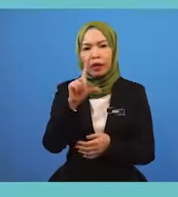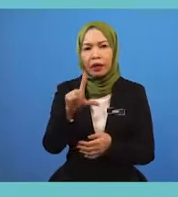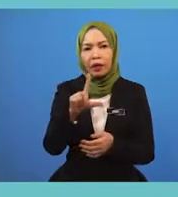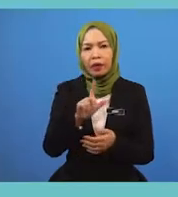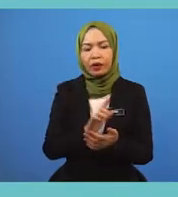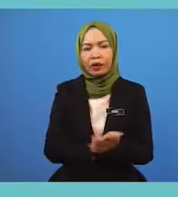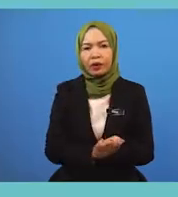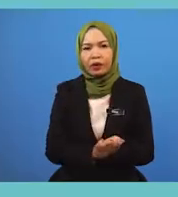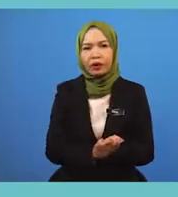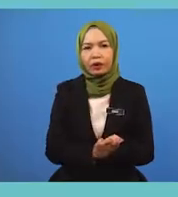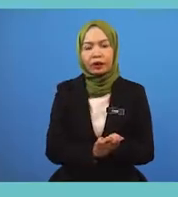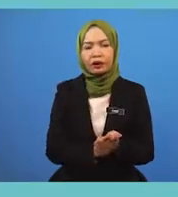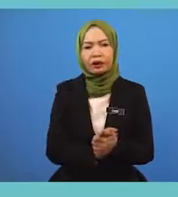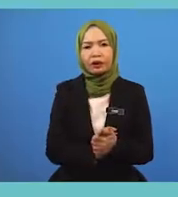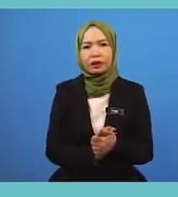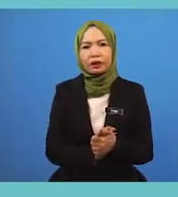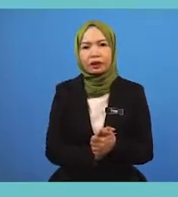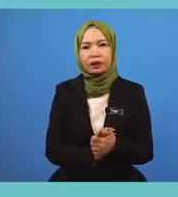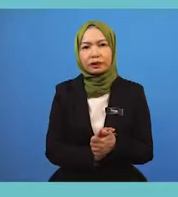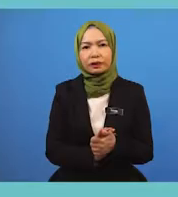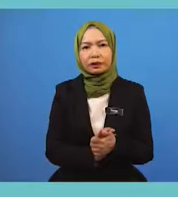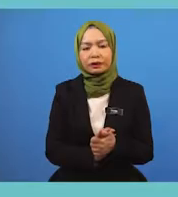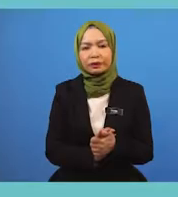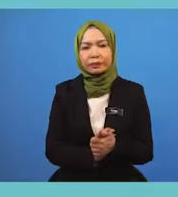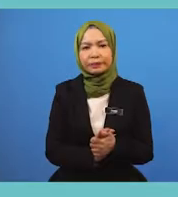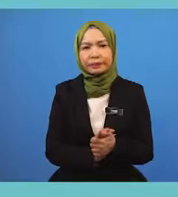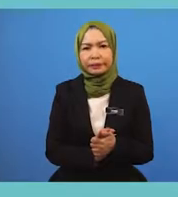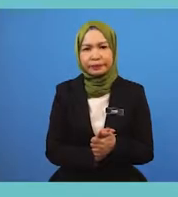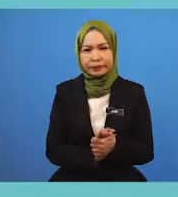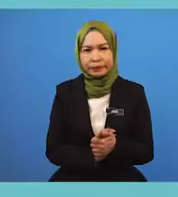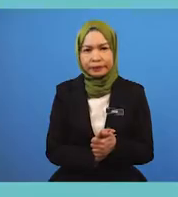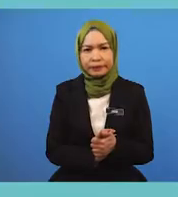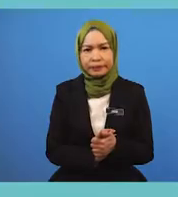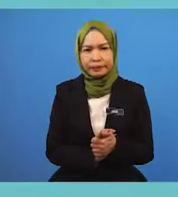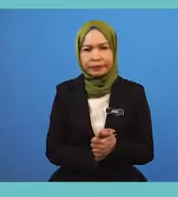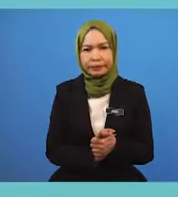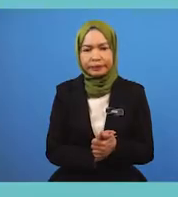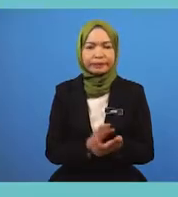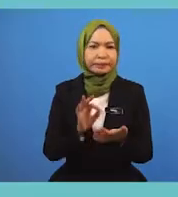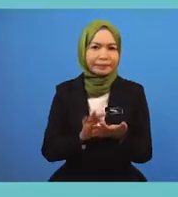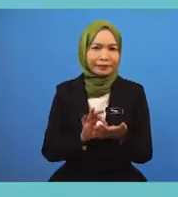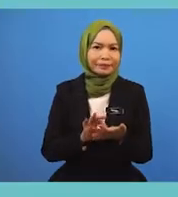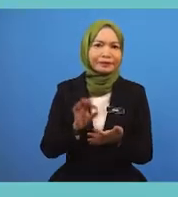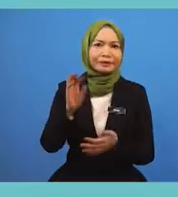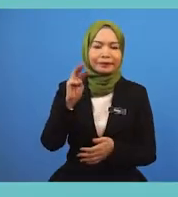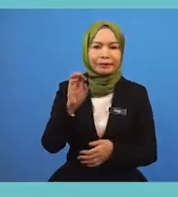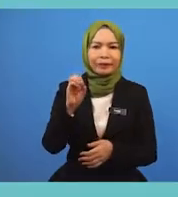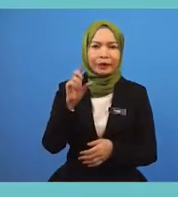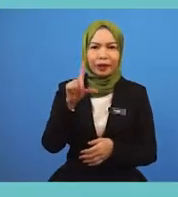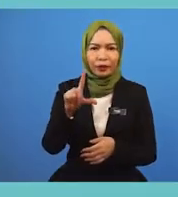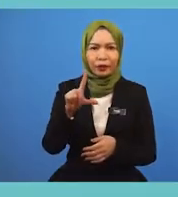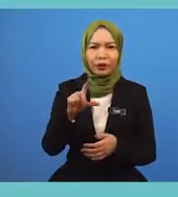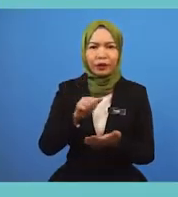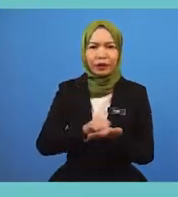bilangan mol natrium hidroksida pula. Pengiraan ini didapati bilangan mol asid